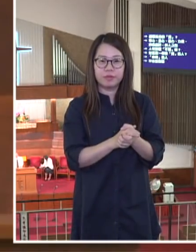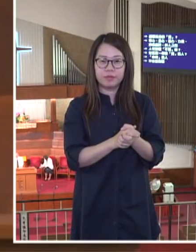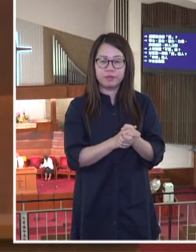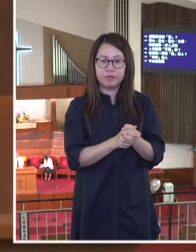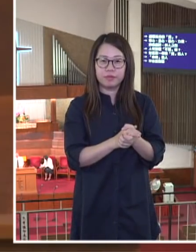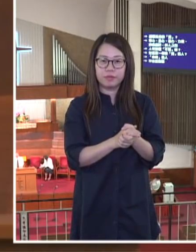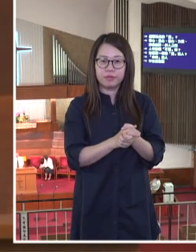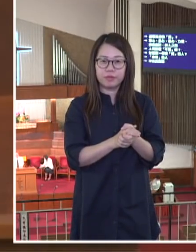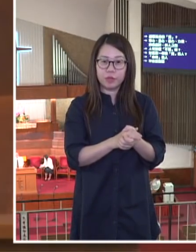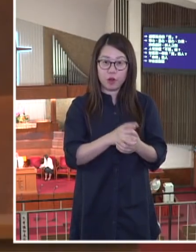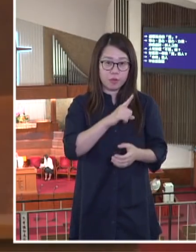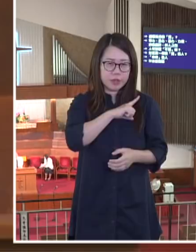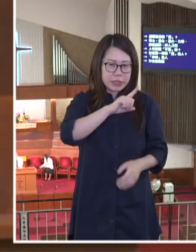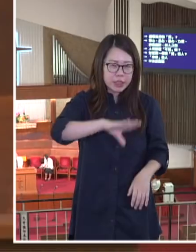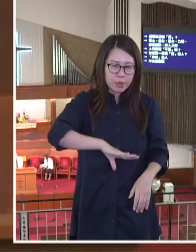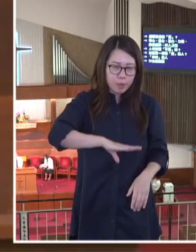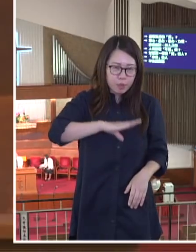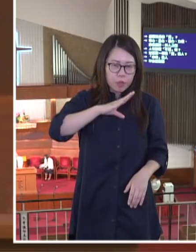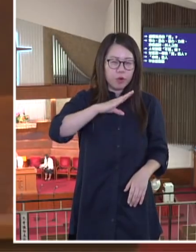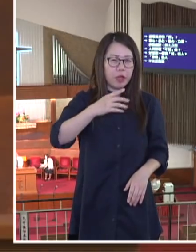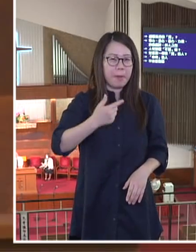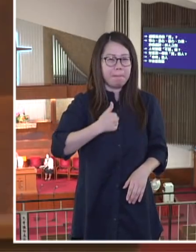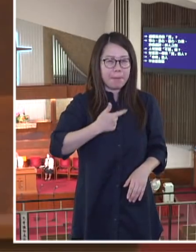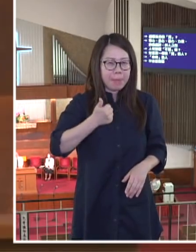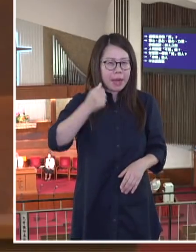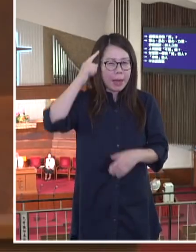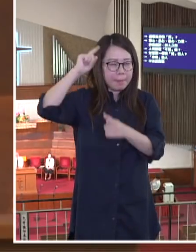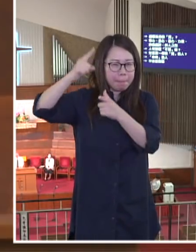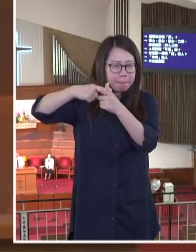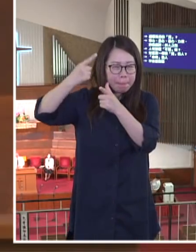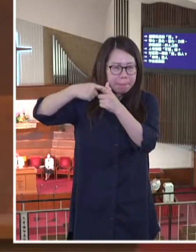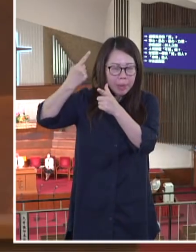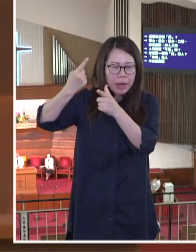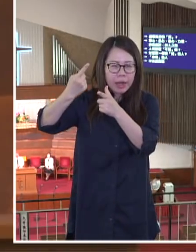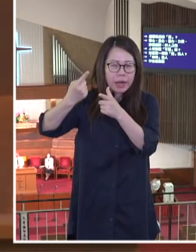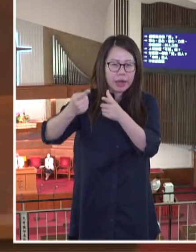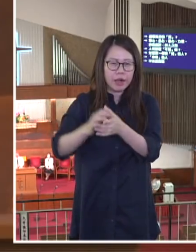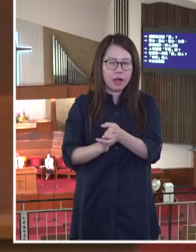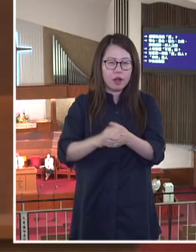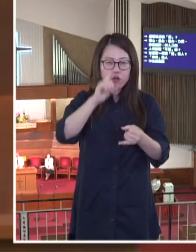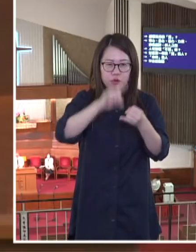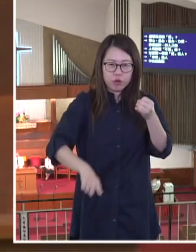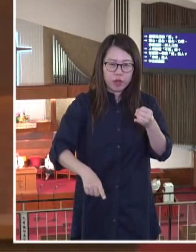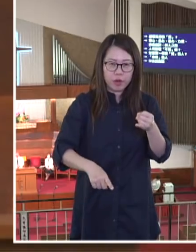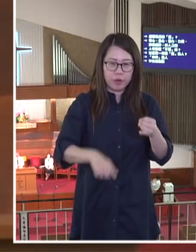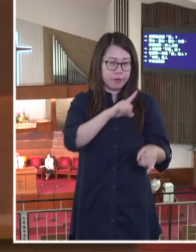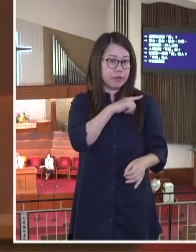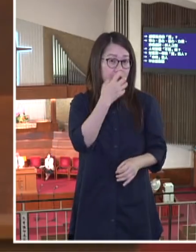不自觉的满会不会成为我们一些的陷阱呢？